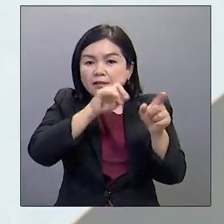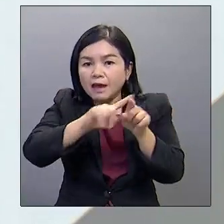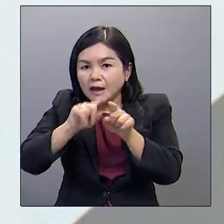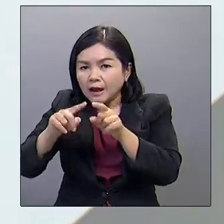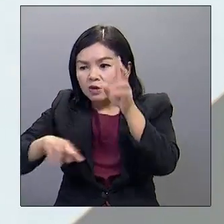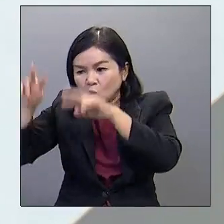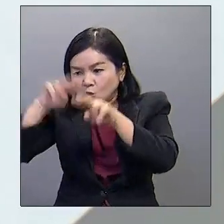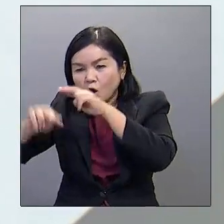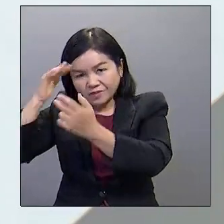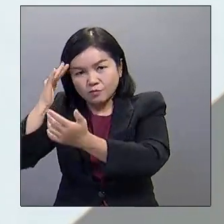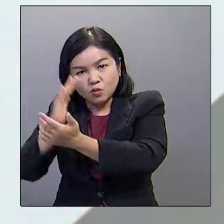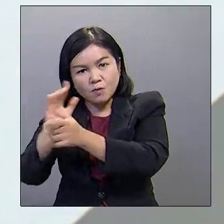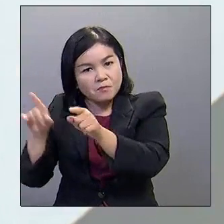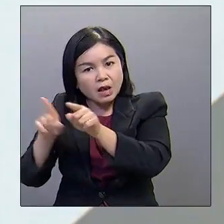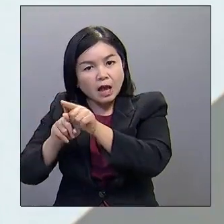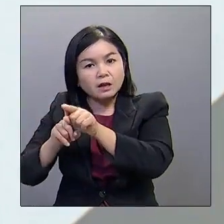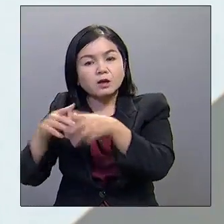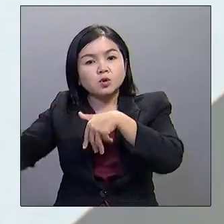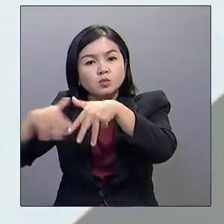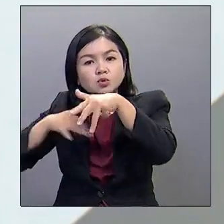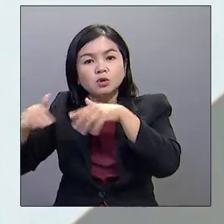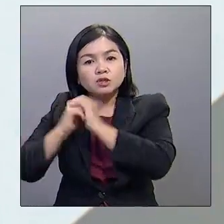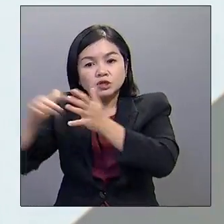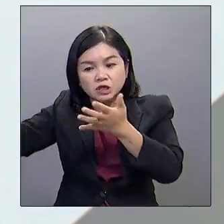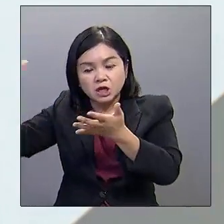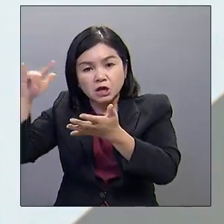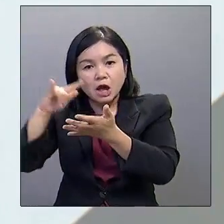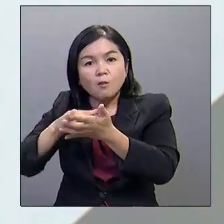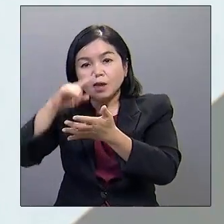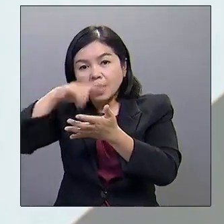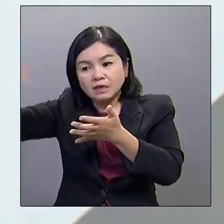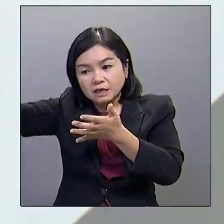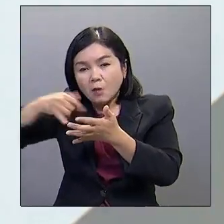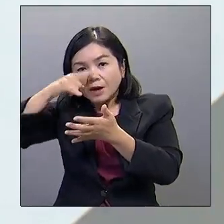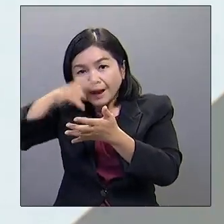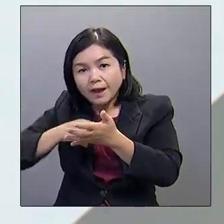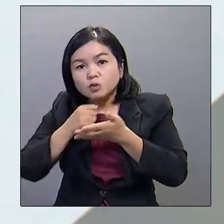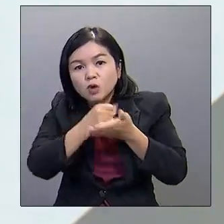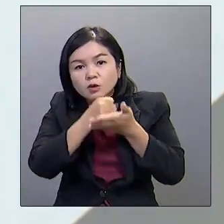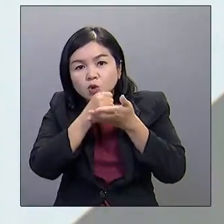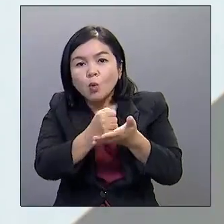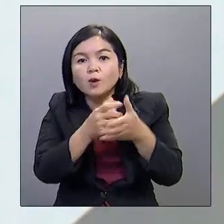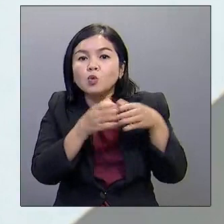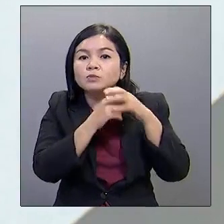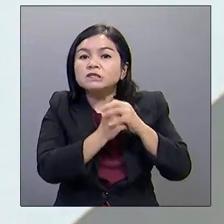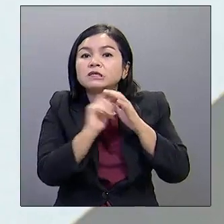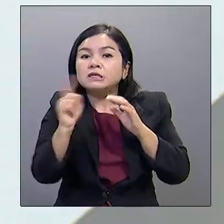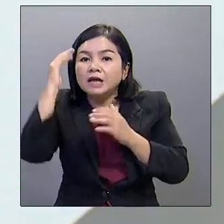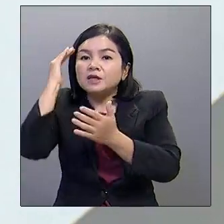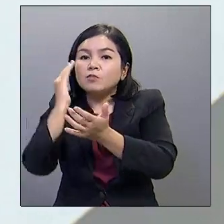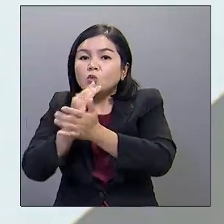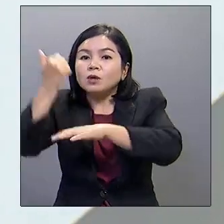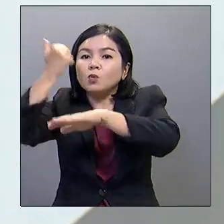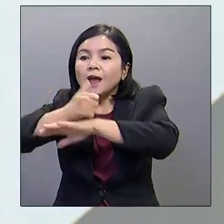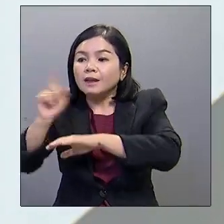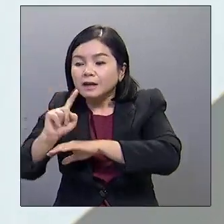อบภายในสำนักงานตรวจคนเข้าเมืองนะคะว่าอดีตนายตำรวจระดับสูงเข้าไปมีส่วนพัวพันอย่างไรสำนักงานตำรวจแห่งชา